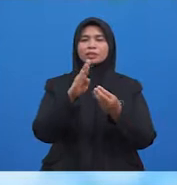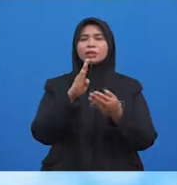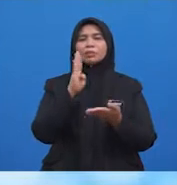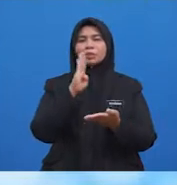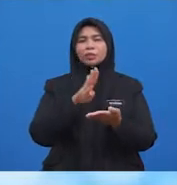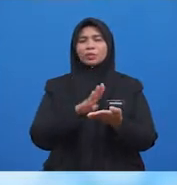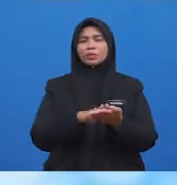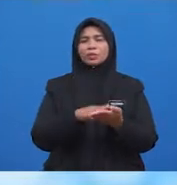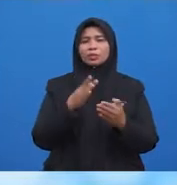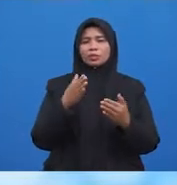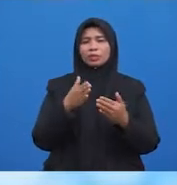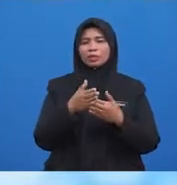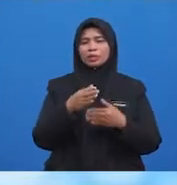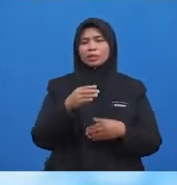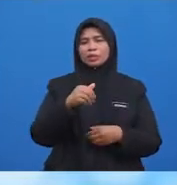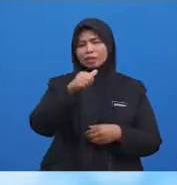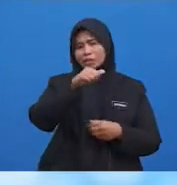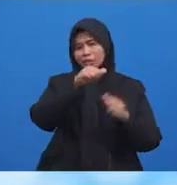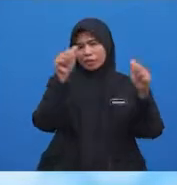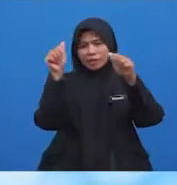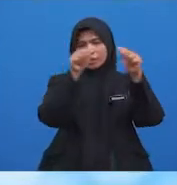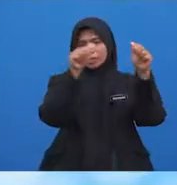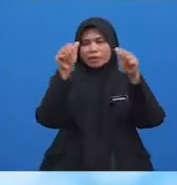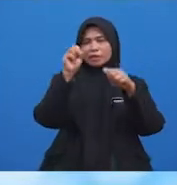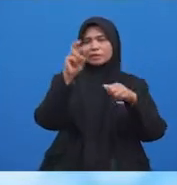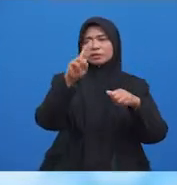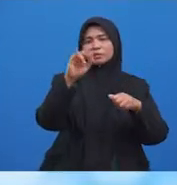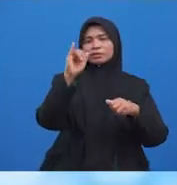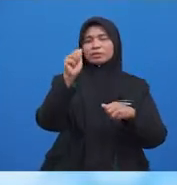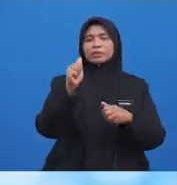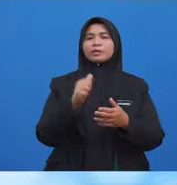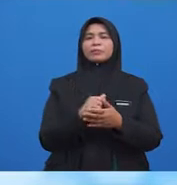yang disebabkan oleh angin Surya ia